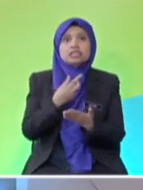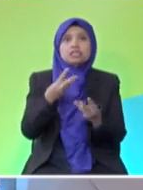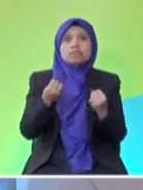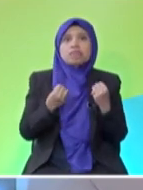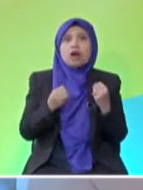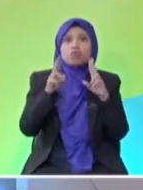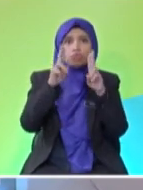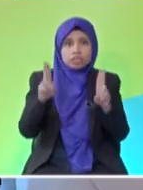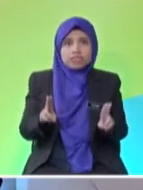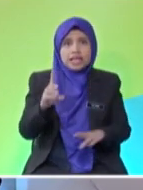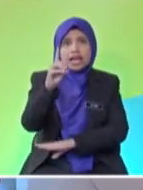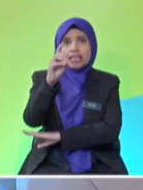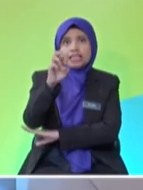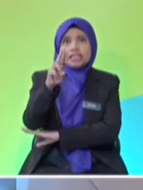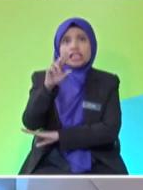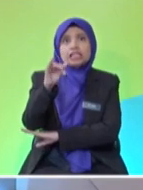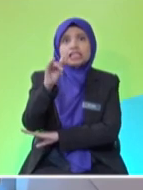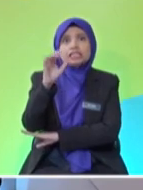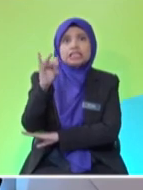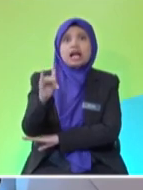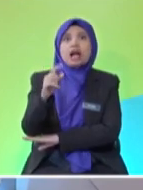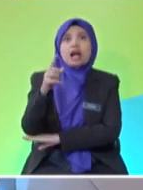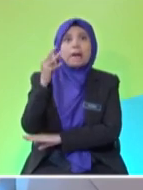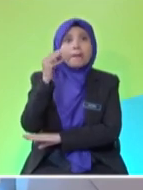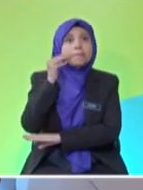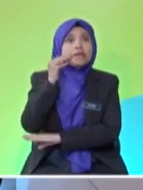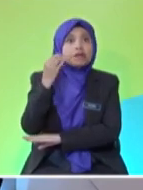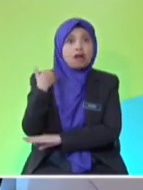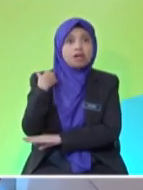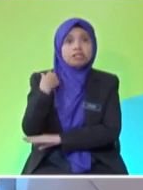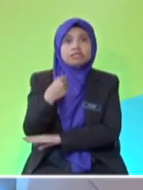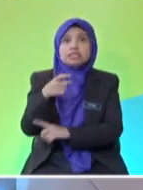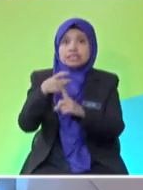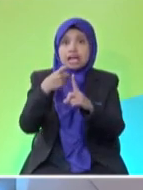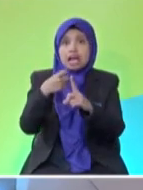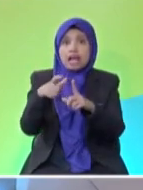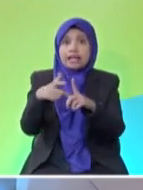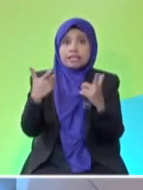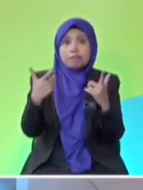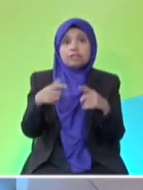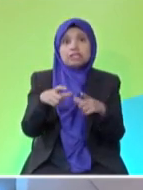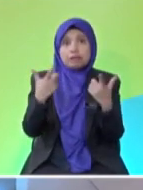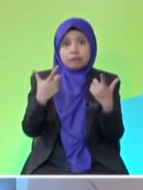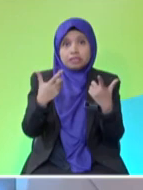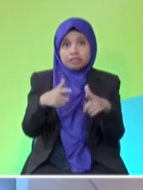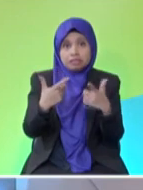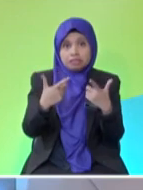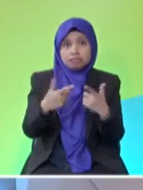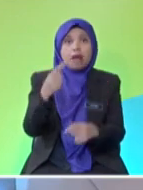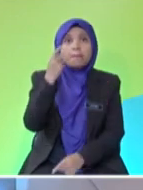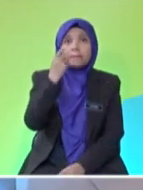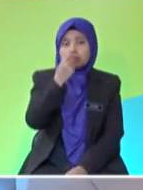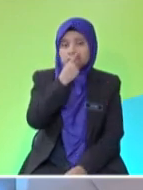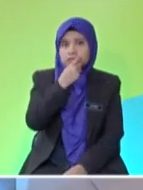Mira ada selain daripada mata Oke jadi kita tidak main Mari ke